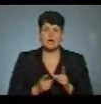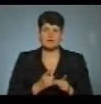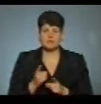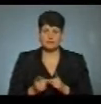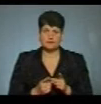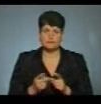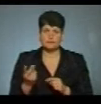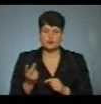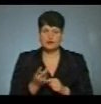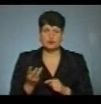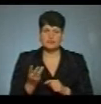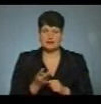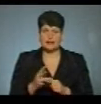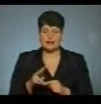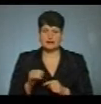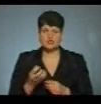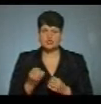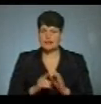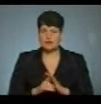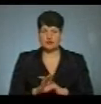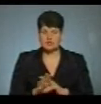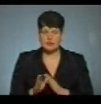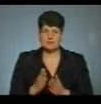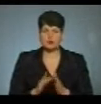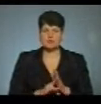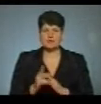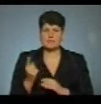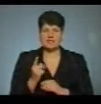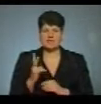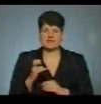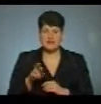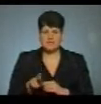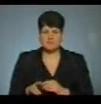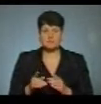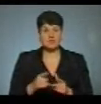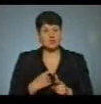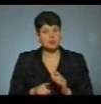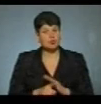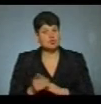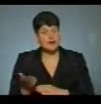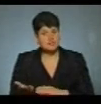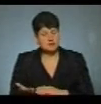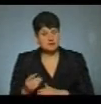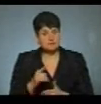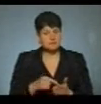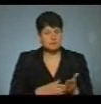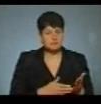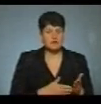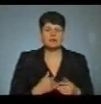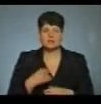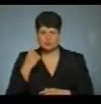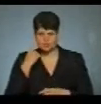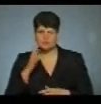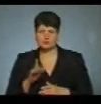і третинної ланки ще не розпочалася, вона має розпочатися 1 квітня. Чи розпочнеться? От. Чи є інша інформація? Я думаю, що вона інформація розпочнеться, тому